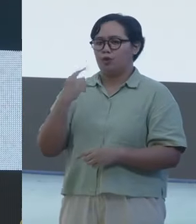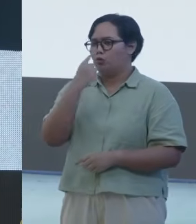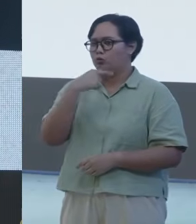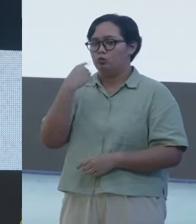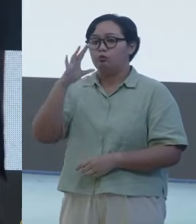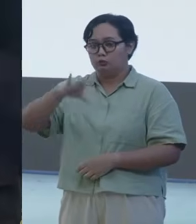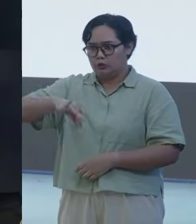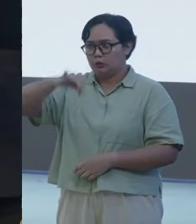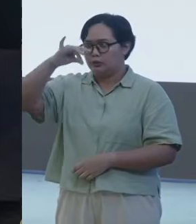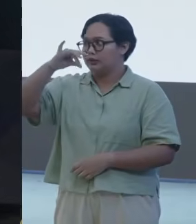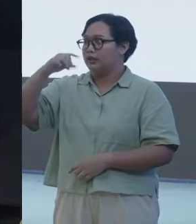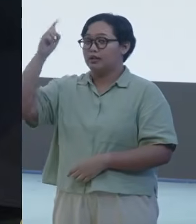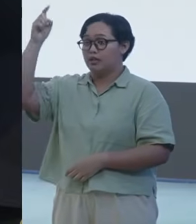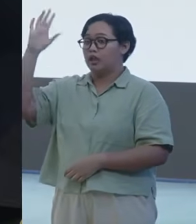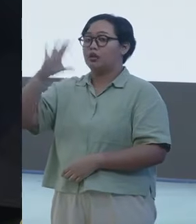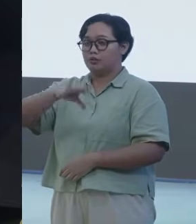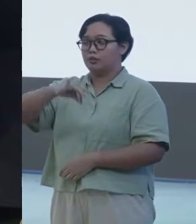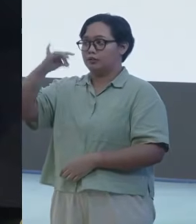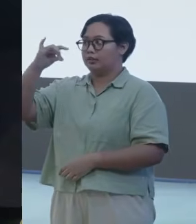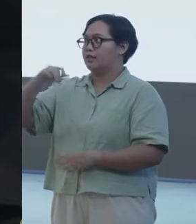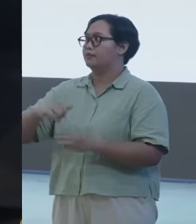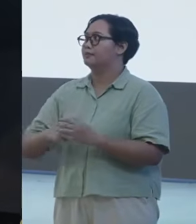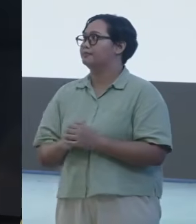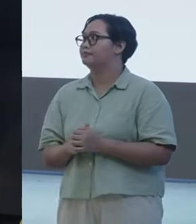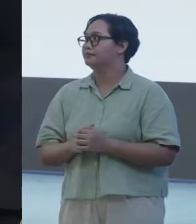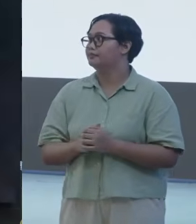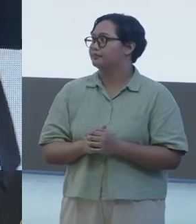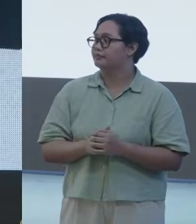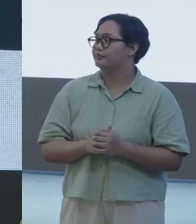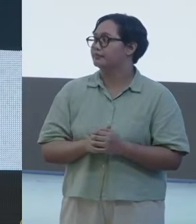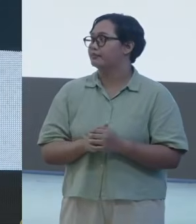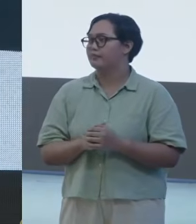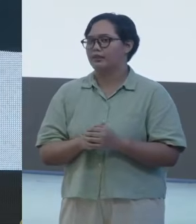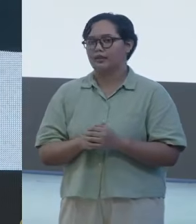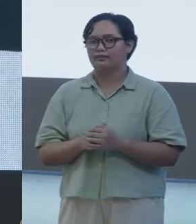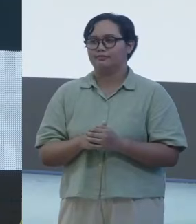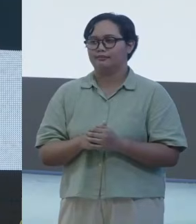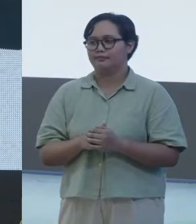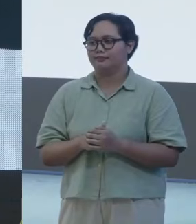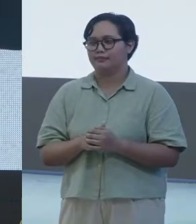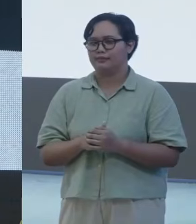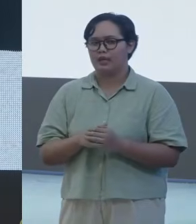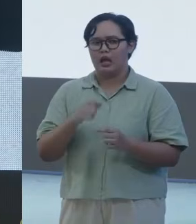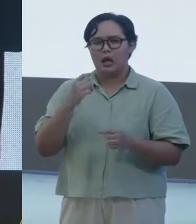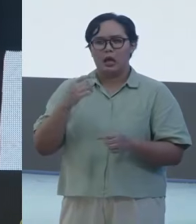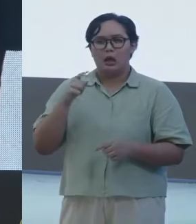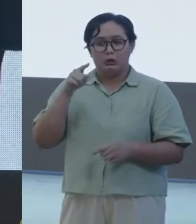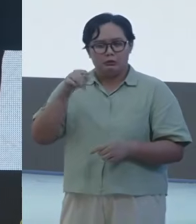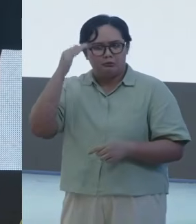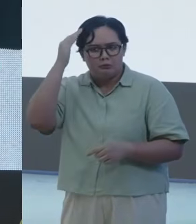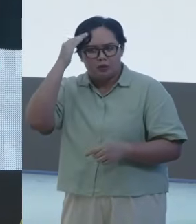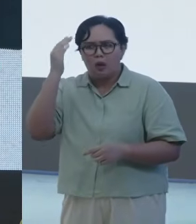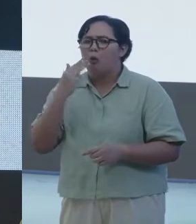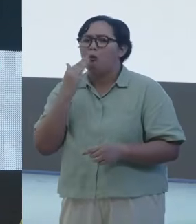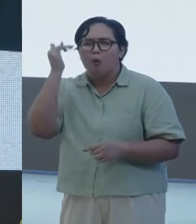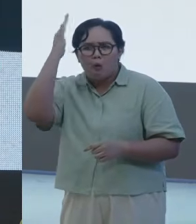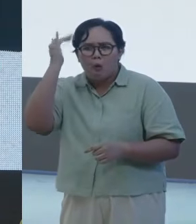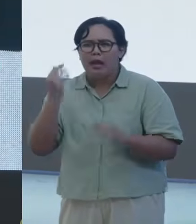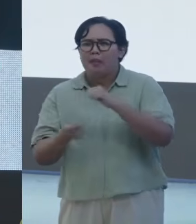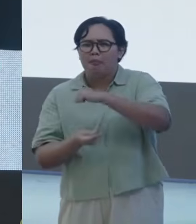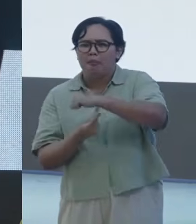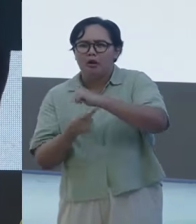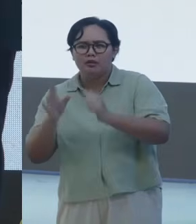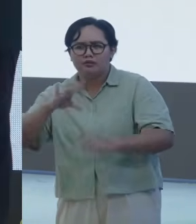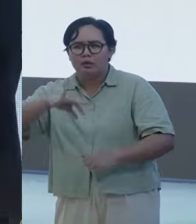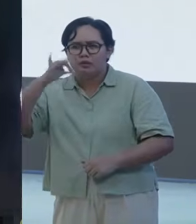Kung minsan nga katakataka na isang tao ay elect, si Pablo, naisip niyo ba si Pablo pwede maging elect? Persecutor of the